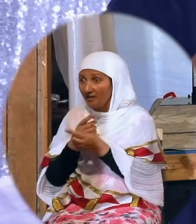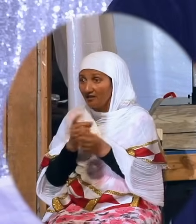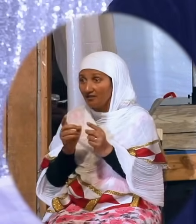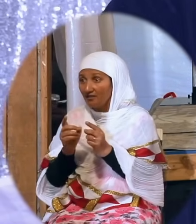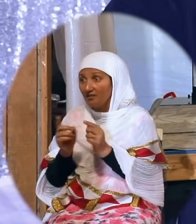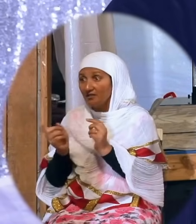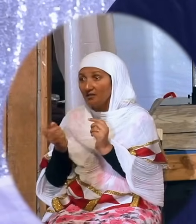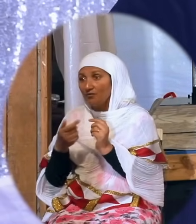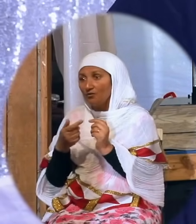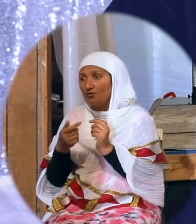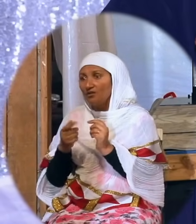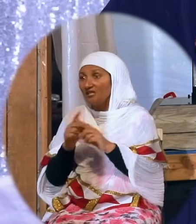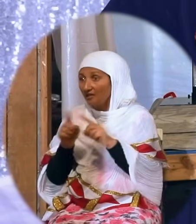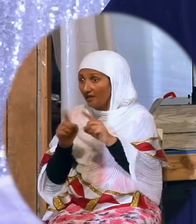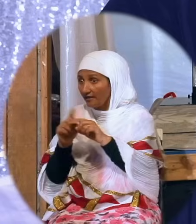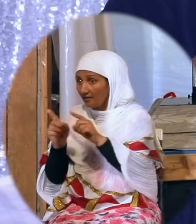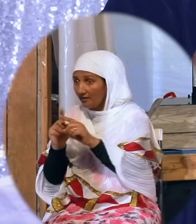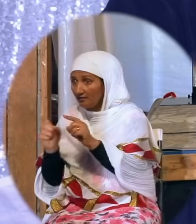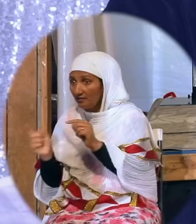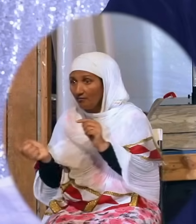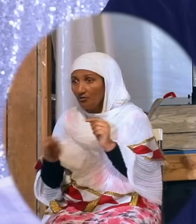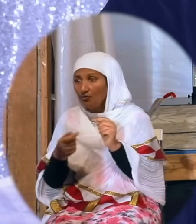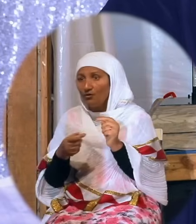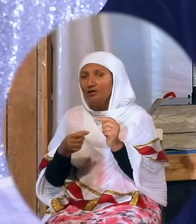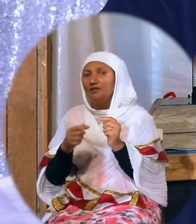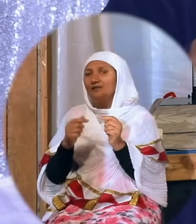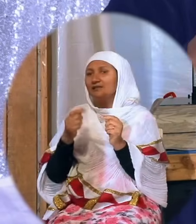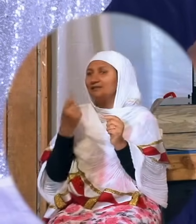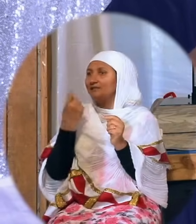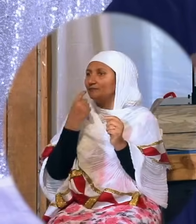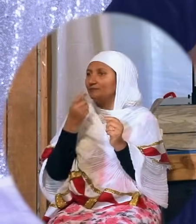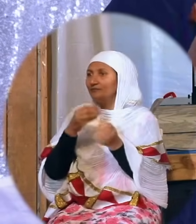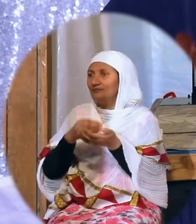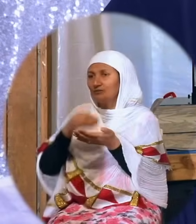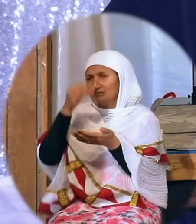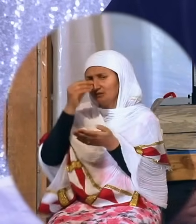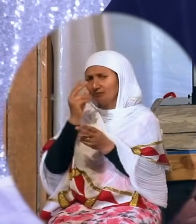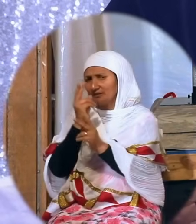ቀጥተኛ መልሶችን ቀድም መምህር በጣም በጥንቃቄ ነው